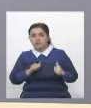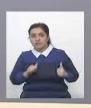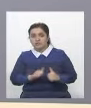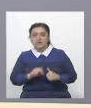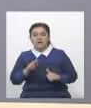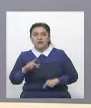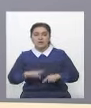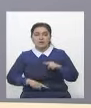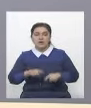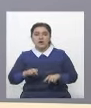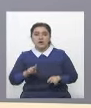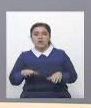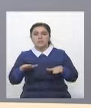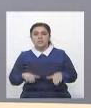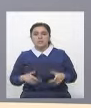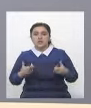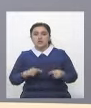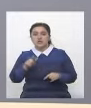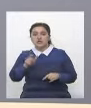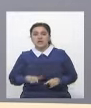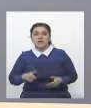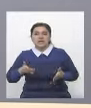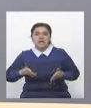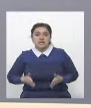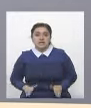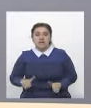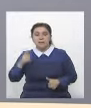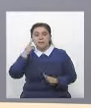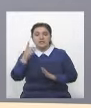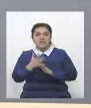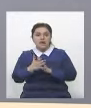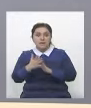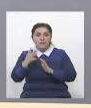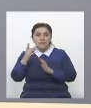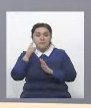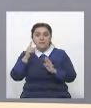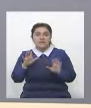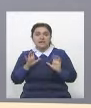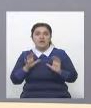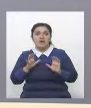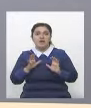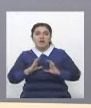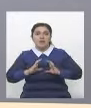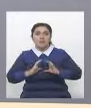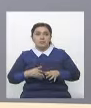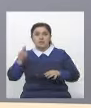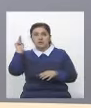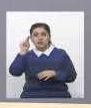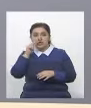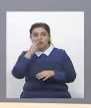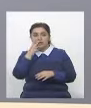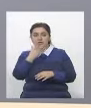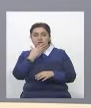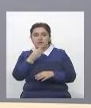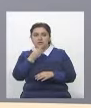к родине, к местам, где человек родился, познавал мир, научился видеть прекрасное в